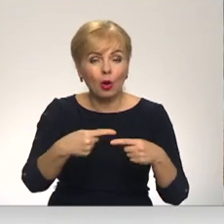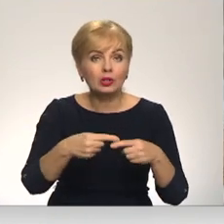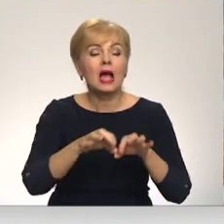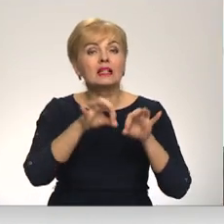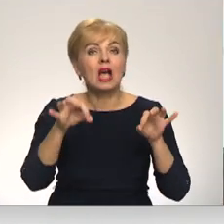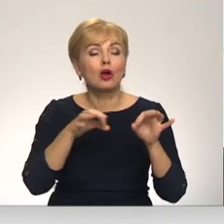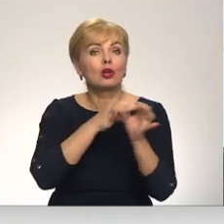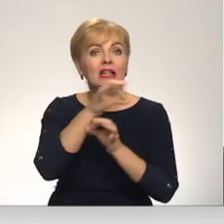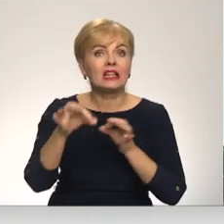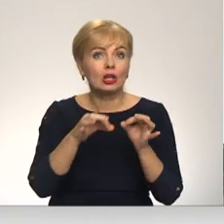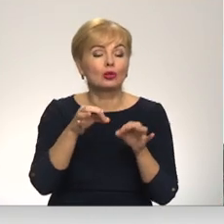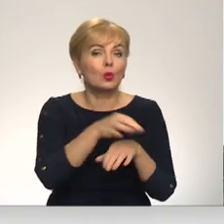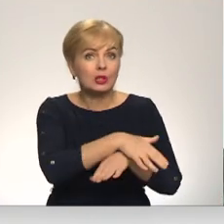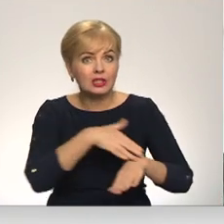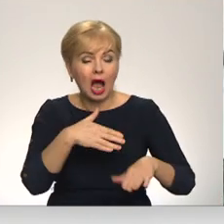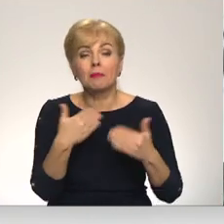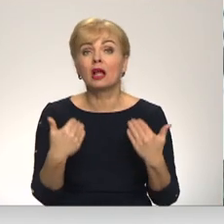arī Saimā. Šobrīd